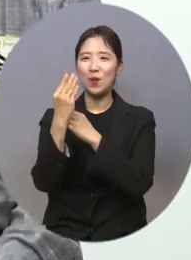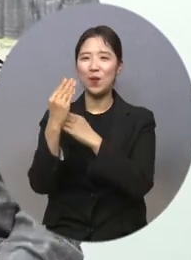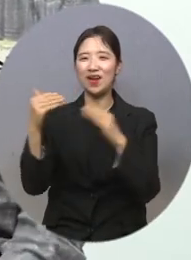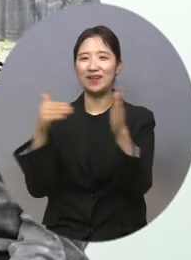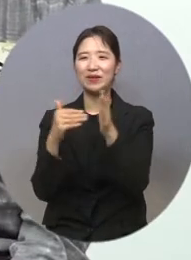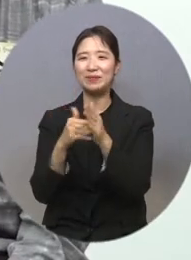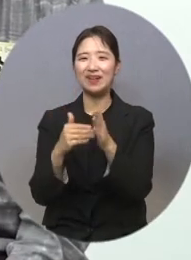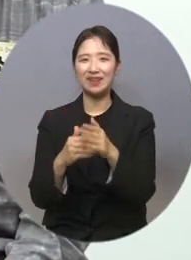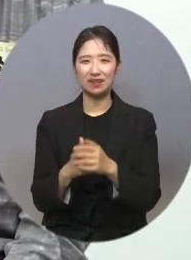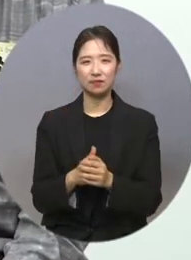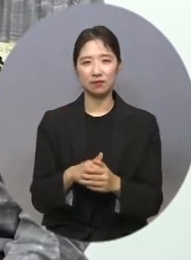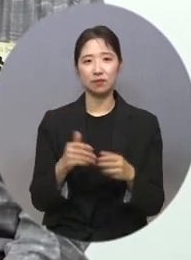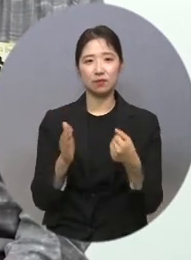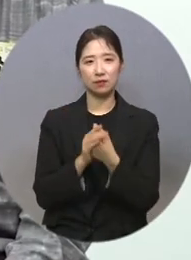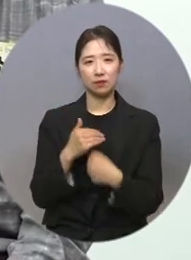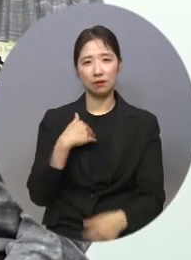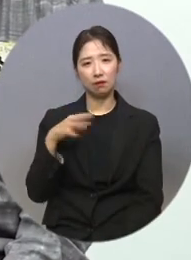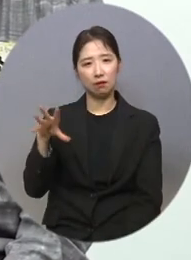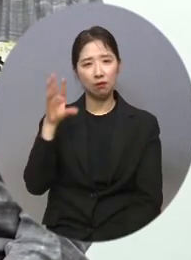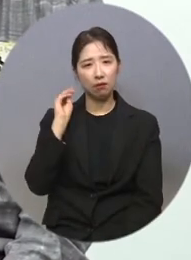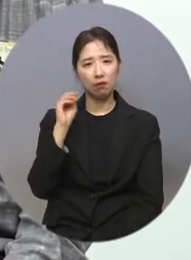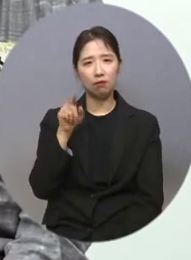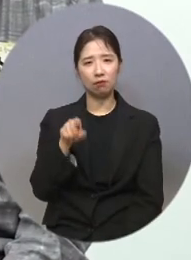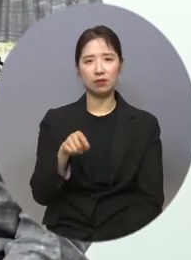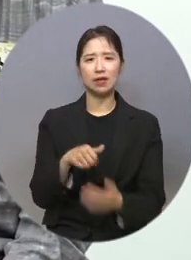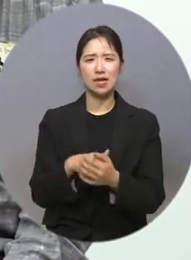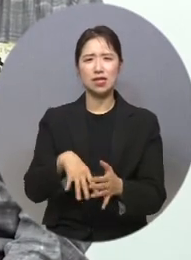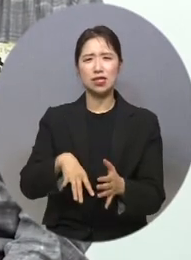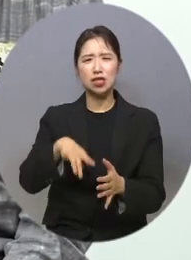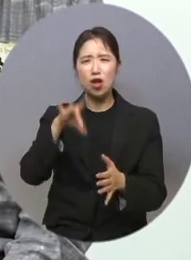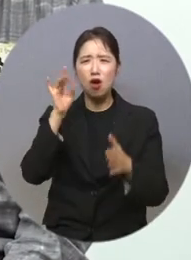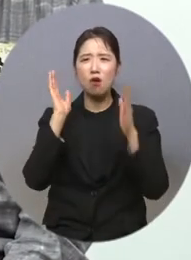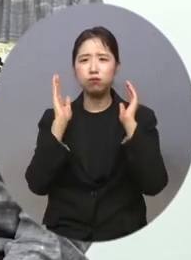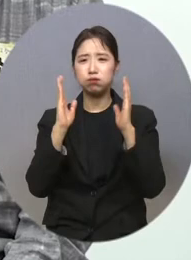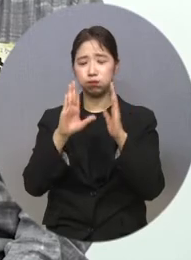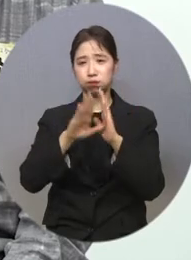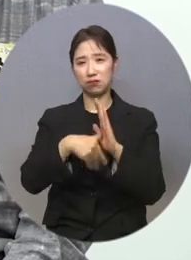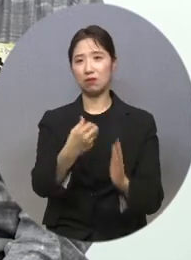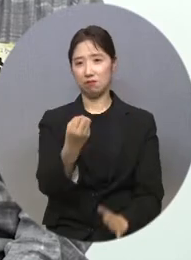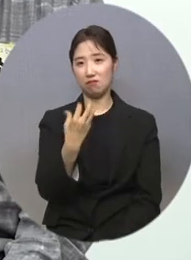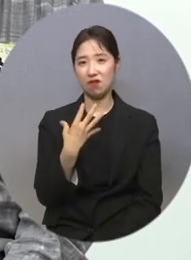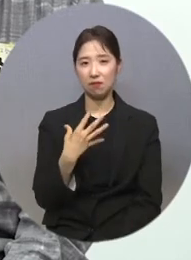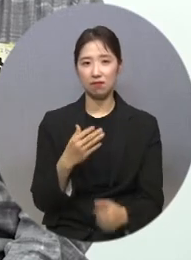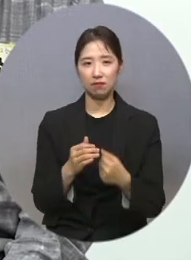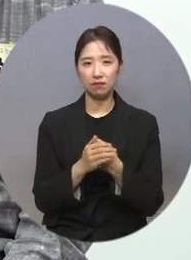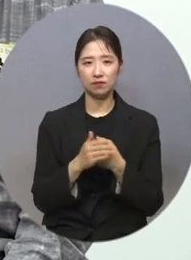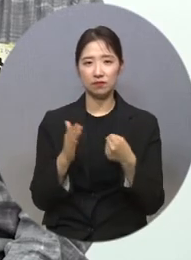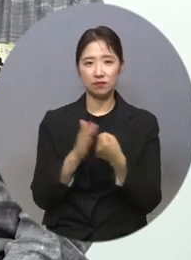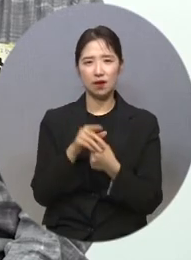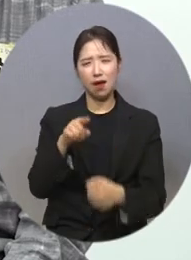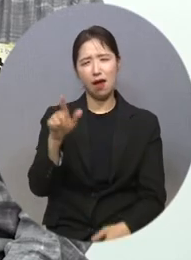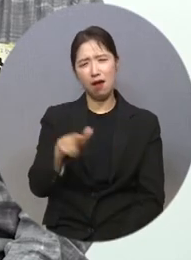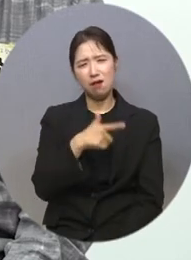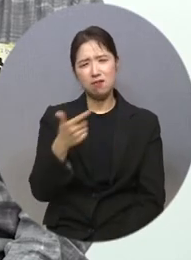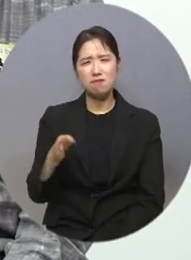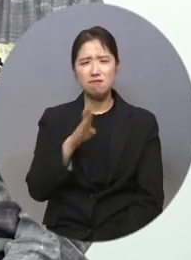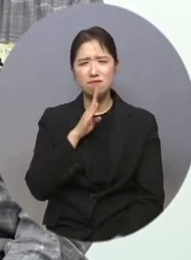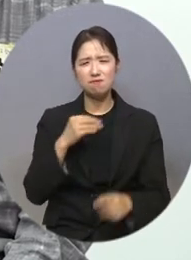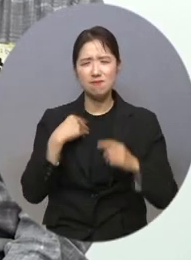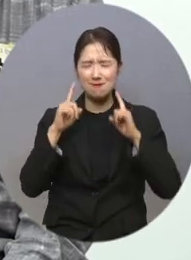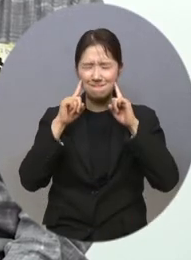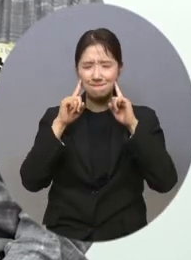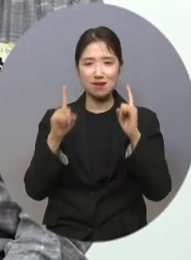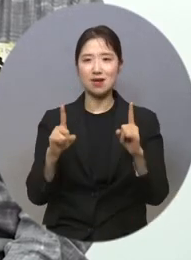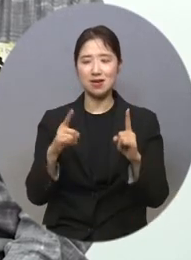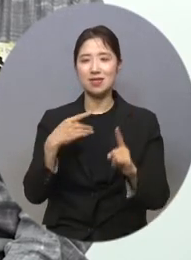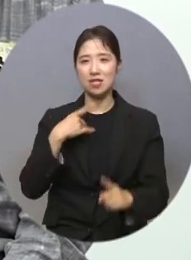네네네. 말씀하세요. 제가 그래서 그거를 듣고 그 수업을 첫 시간에 얘기를 하셨는데 그날 하루 종일 너무 화가 나서 집에